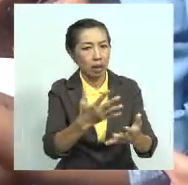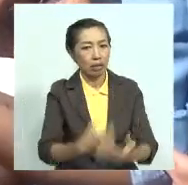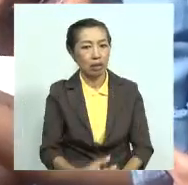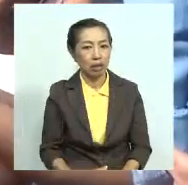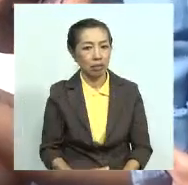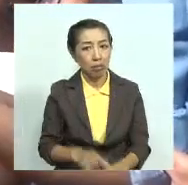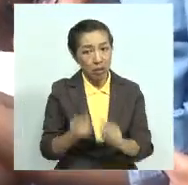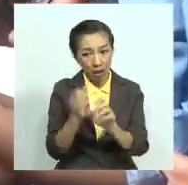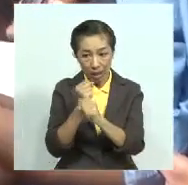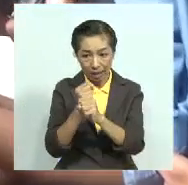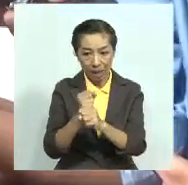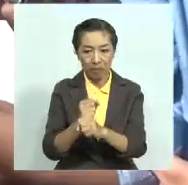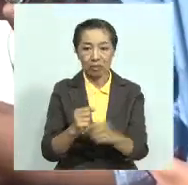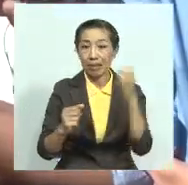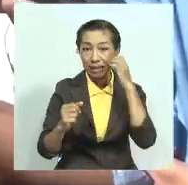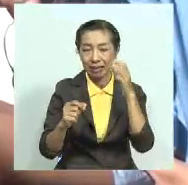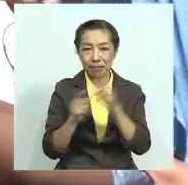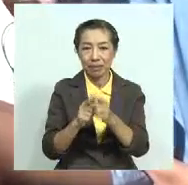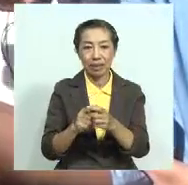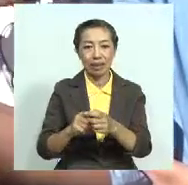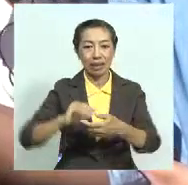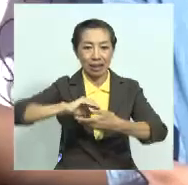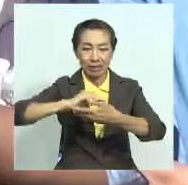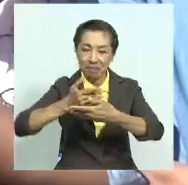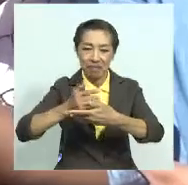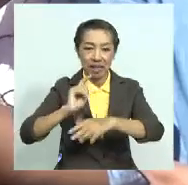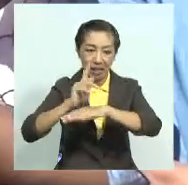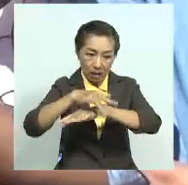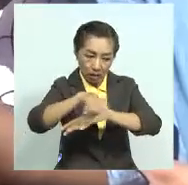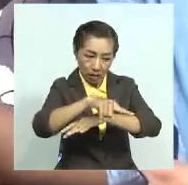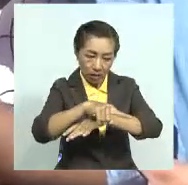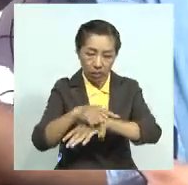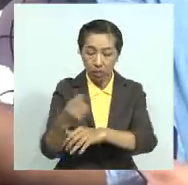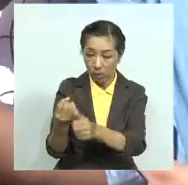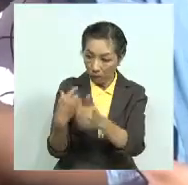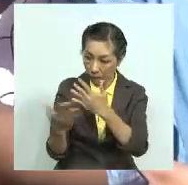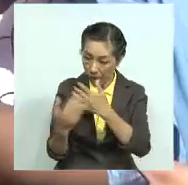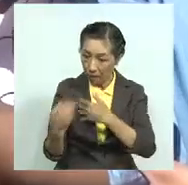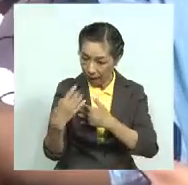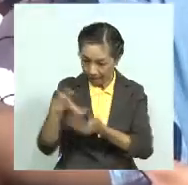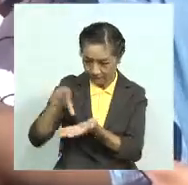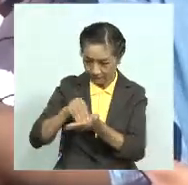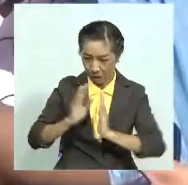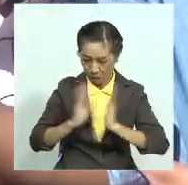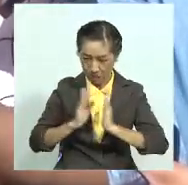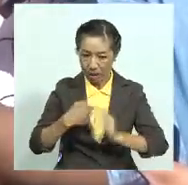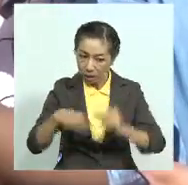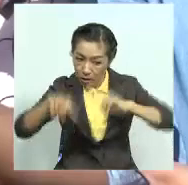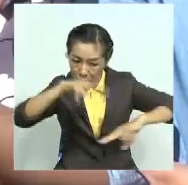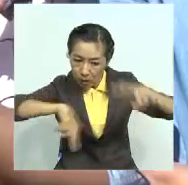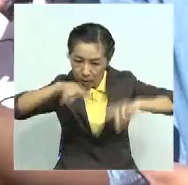ทำอิเล็กทรอนิกส์พวกนี้มันอาจจะต้องใช้เวลา ขอบคุณที่ให้ความคิดนะคะก็จะเข้าไปศึกษาดูค่ะ